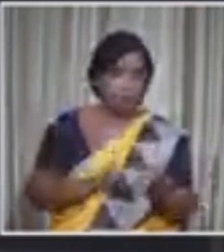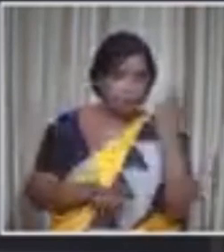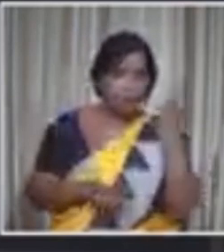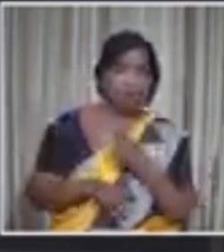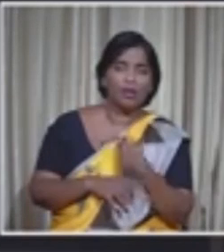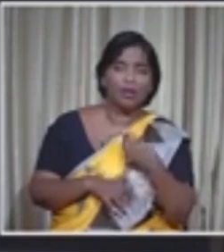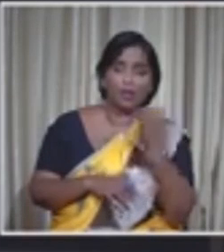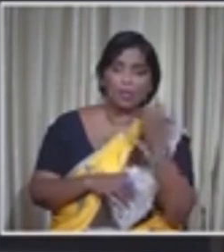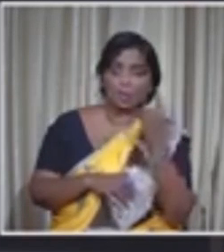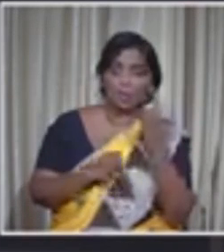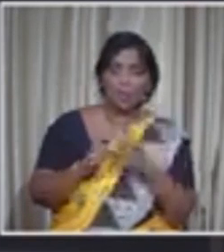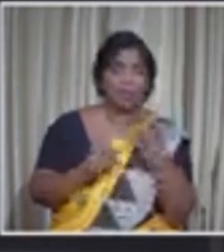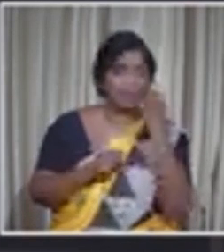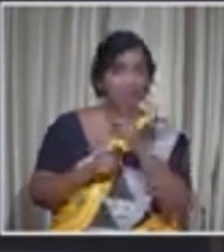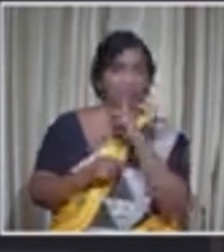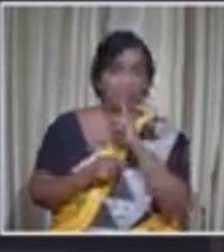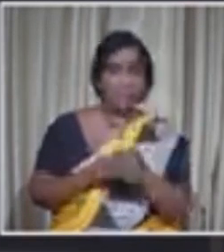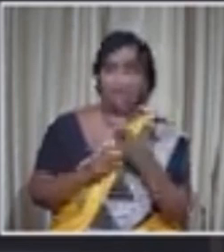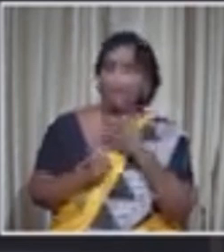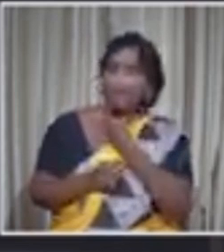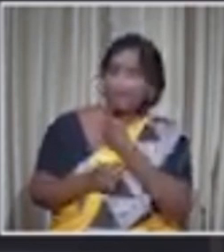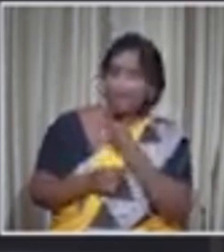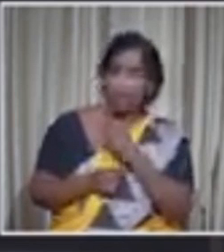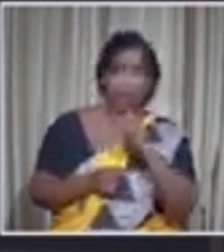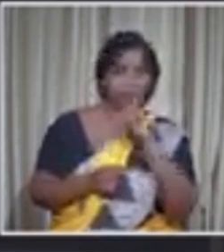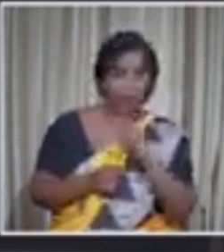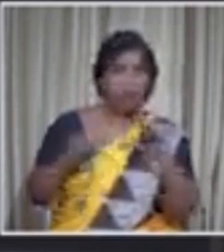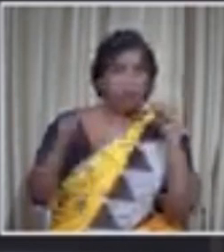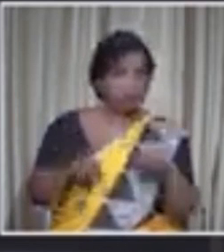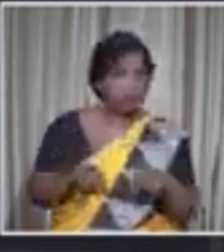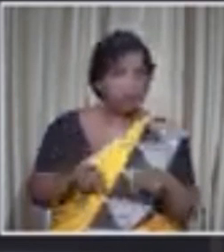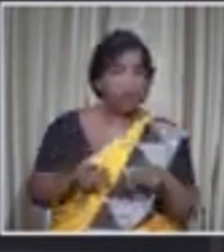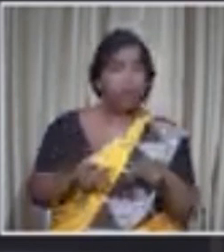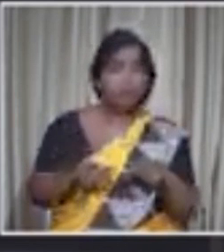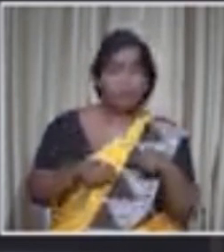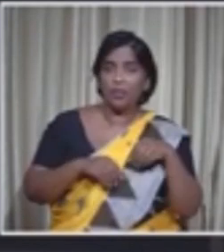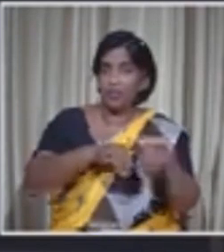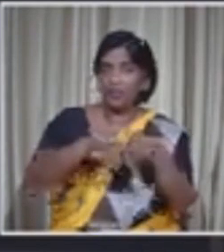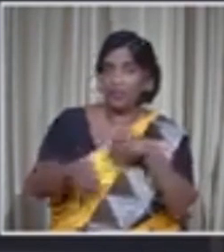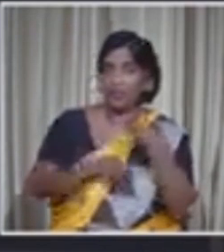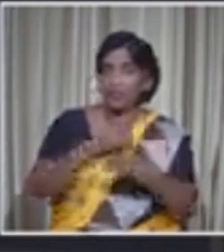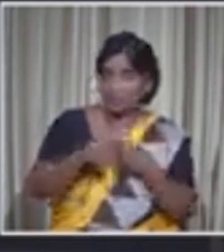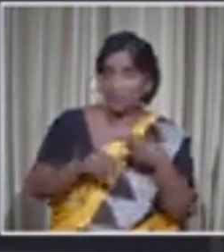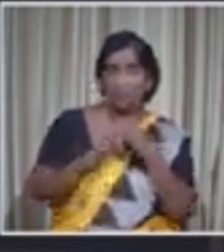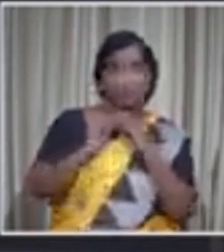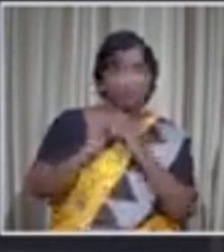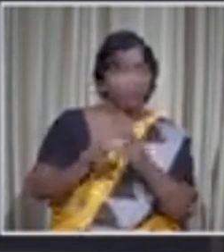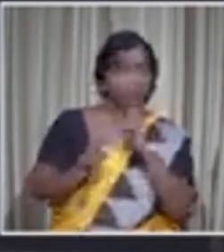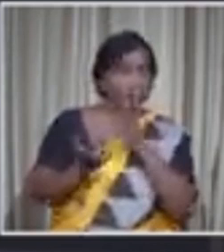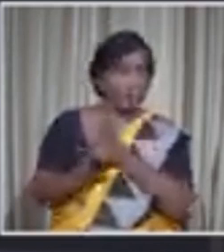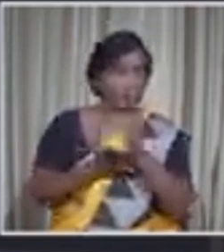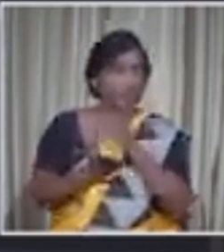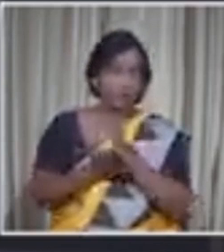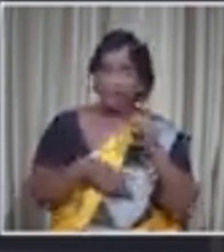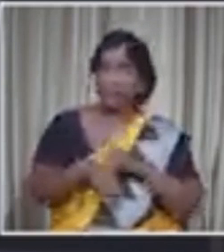கம்பெனி மக்களை வஞ்சித்துக் கொண்டிருக்கும் போது இந்த நாட்டுல பாராளுமன்ற பேசுறதுக்கு ஒரு தொழில் அமைச்சர் இல்ல கேவலம் இந்த நாட்டுல தொழில் அமைச்சர் இல்ல நீதி